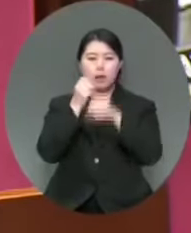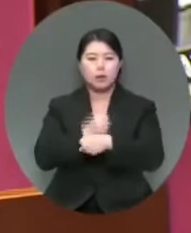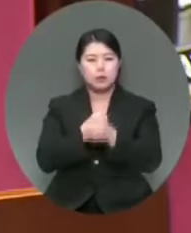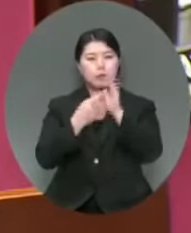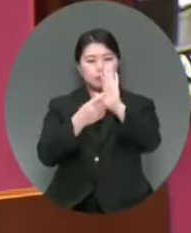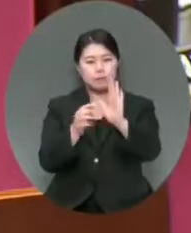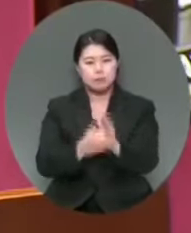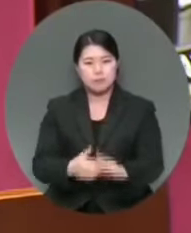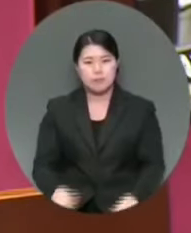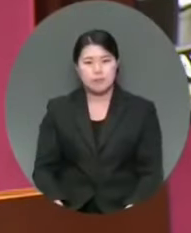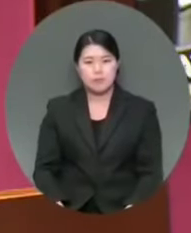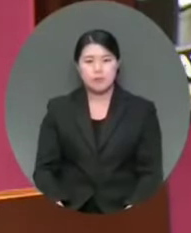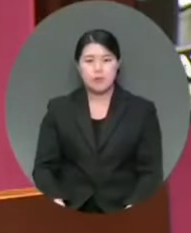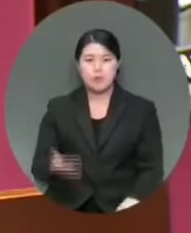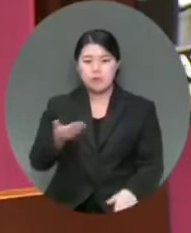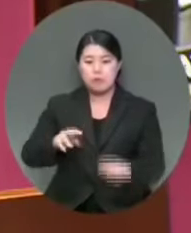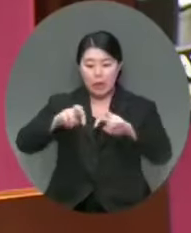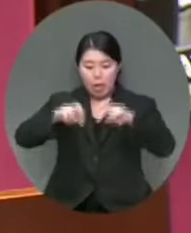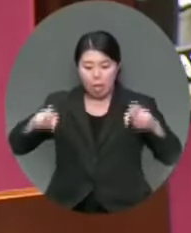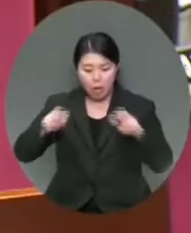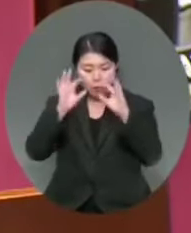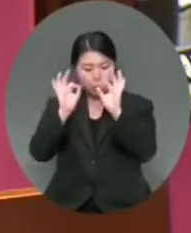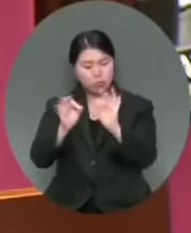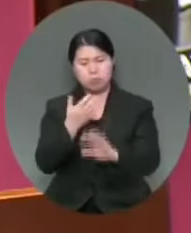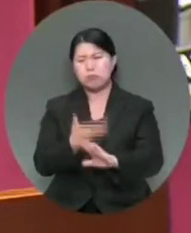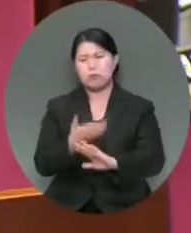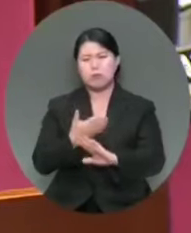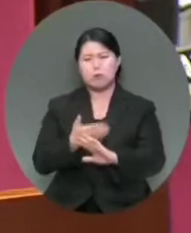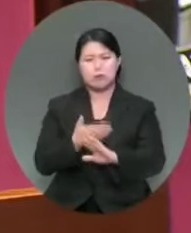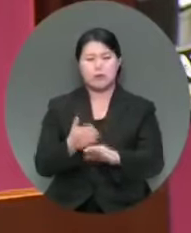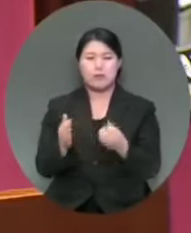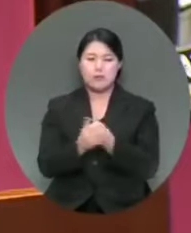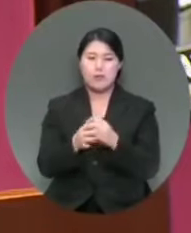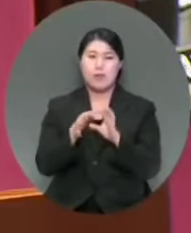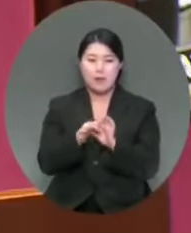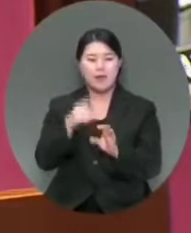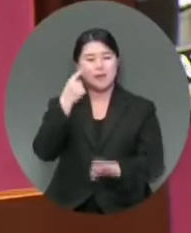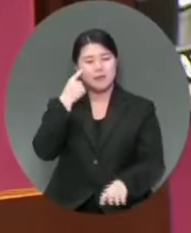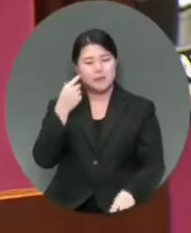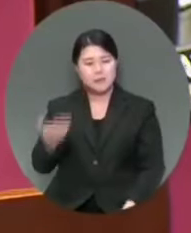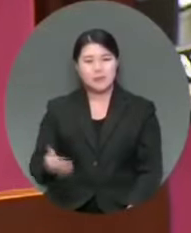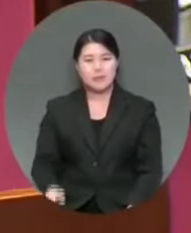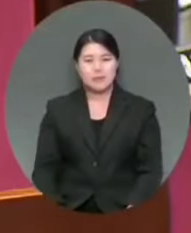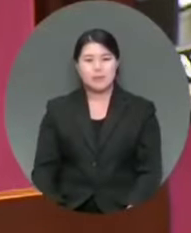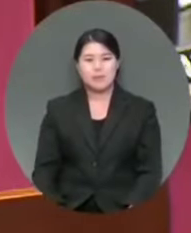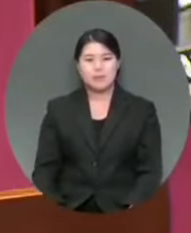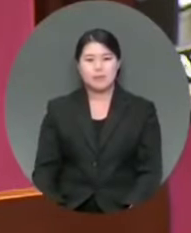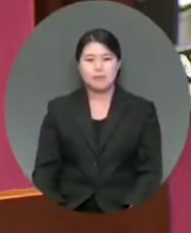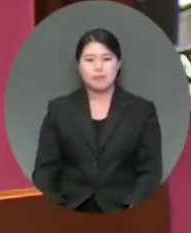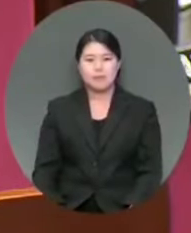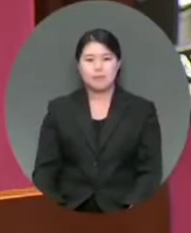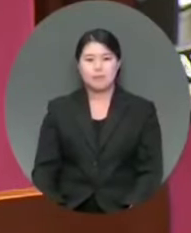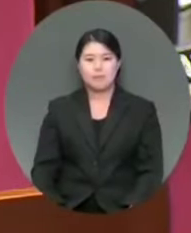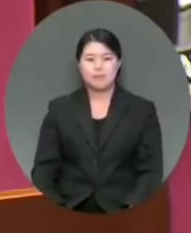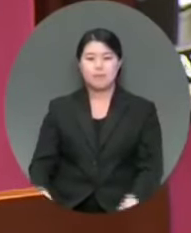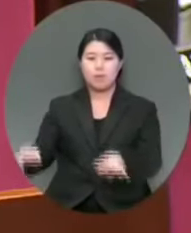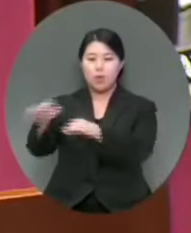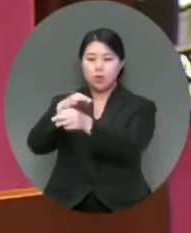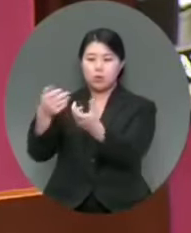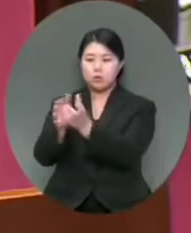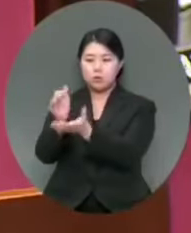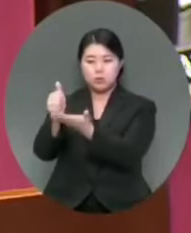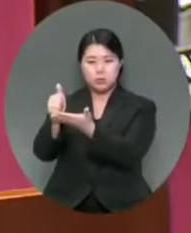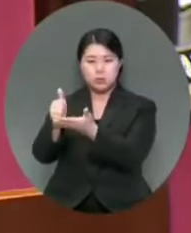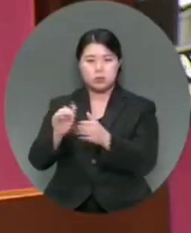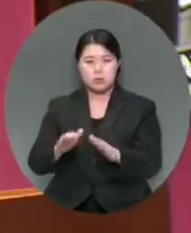이야기했었는데 실상은 그렇지 않기 때문에 이것과 관련한 질의를 좀 드리겠습니다. 기재부 장관님, 네.